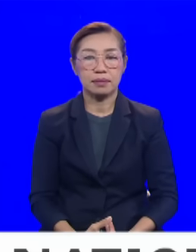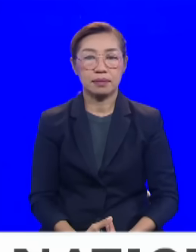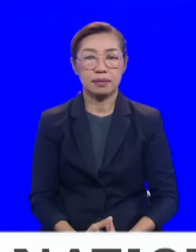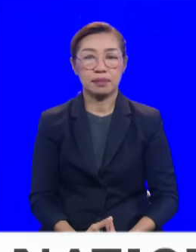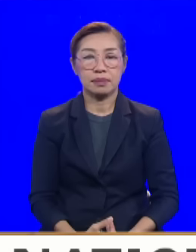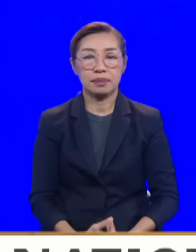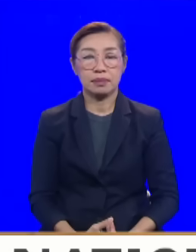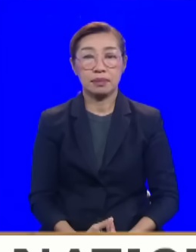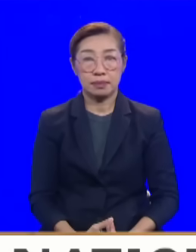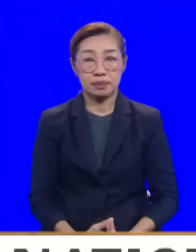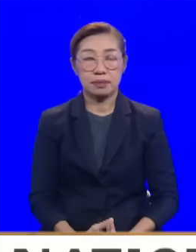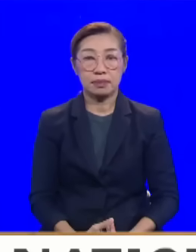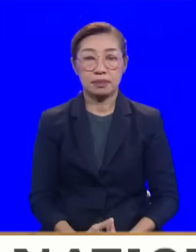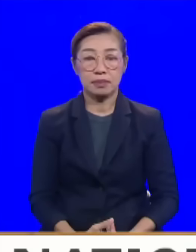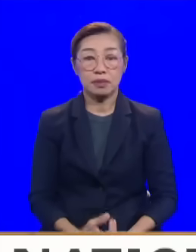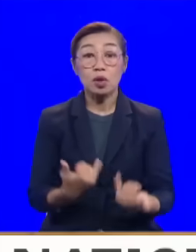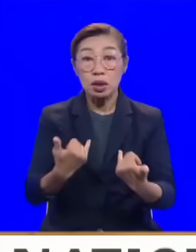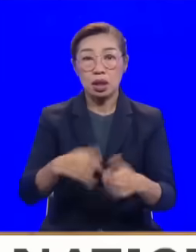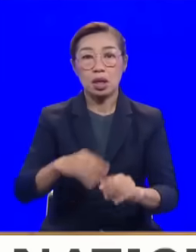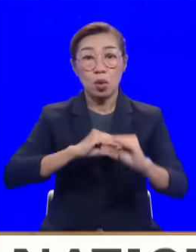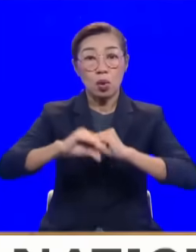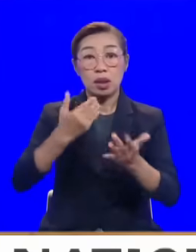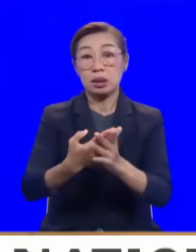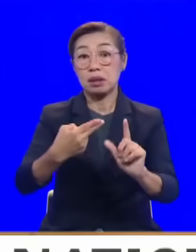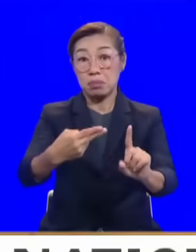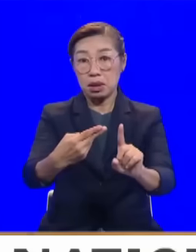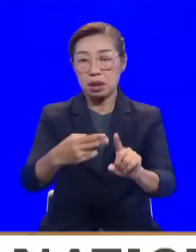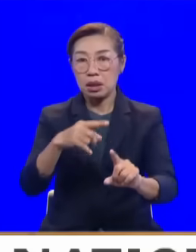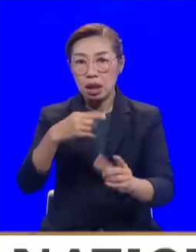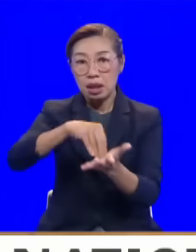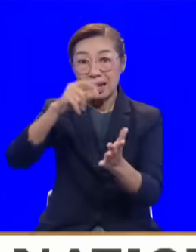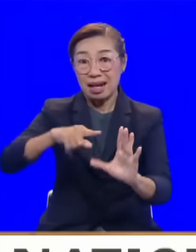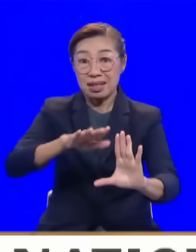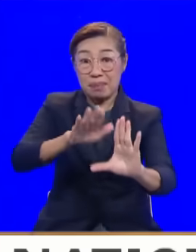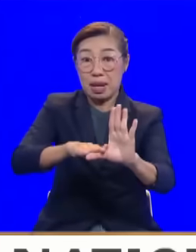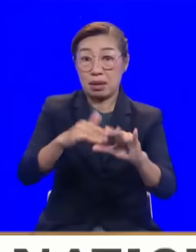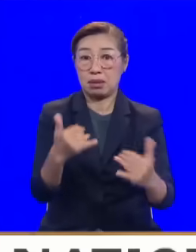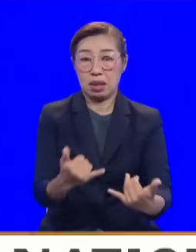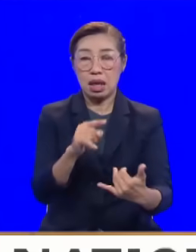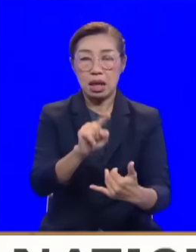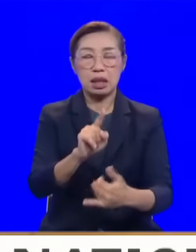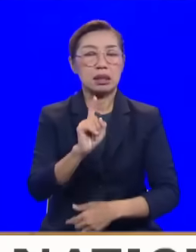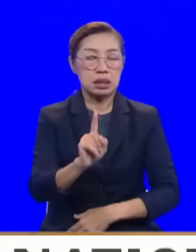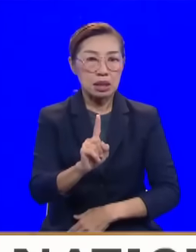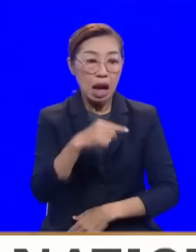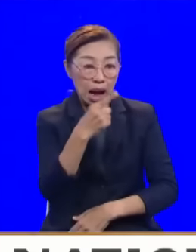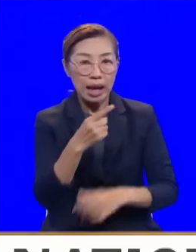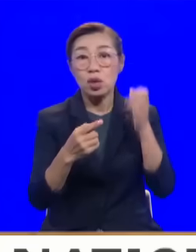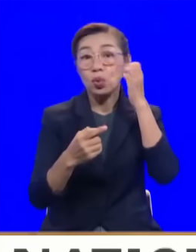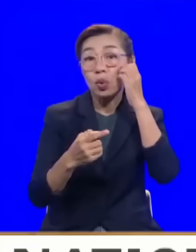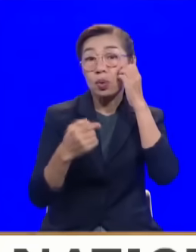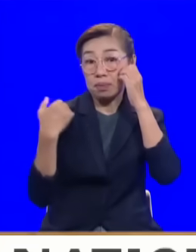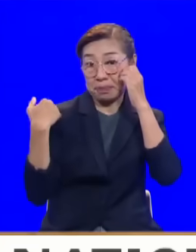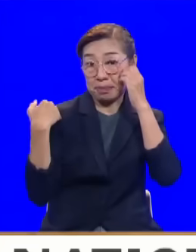กระบวนการในการลงทะเบียนสำหรับโครงการเติมเงิน 10,000 บาทผ่านดิจิตอลวอลเล็ตเนี่ยนะครับเราเปิดสำหรับกลุ่มที่เป็นสมาร์ทโฟนเนี่ยตั้งแต่วัน